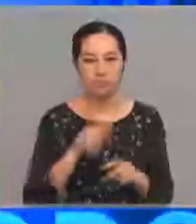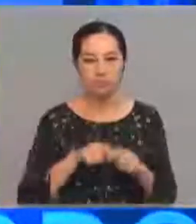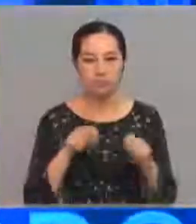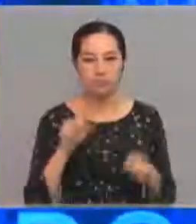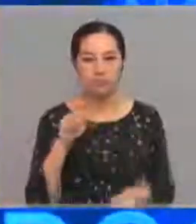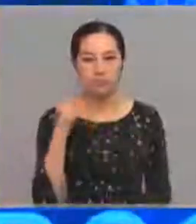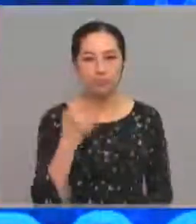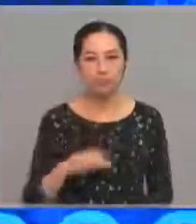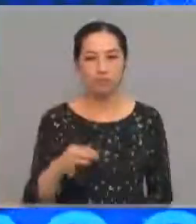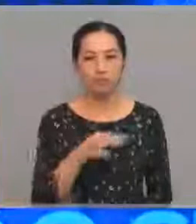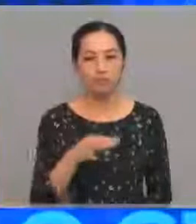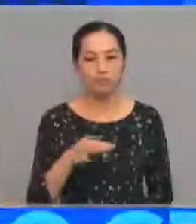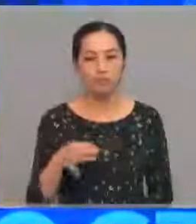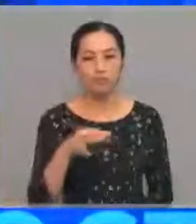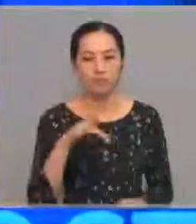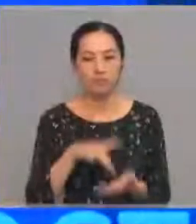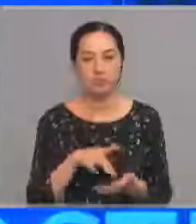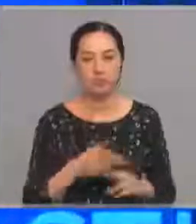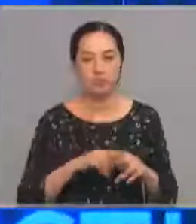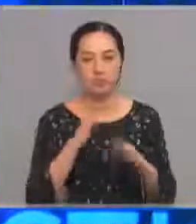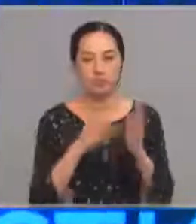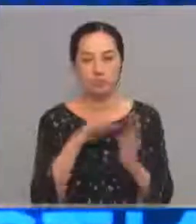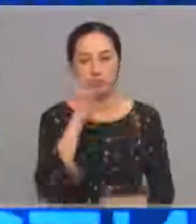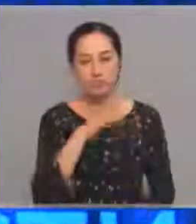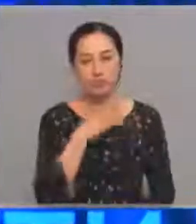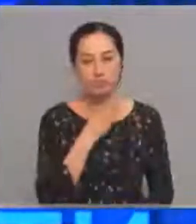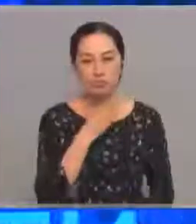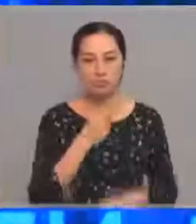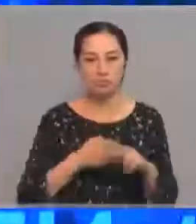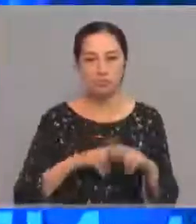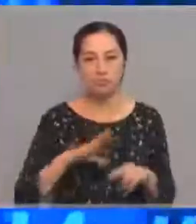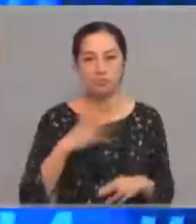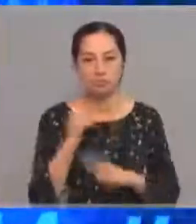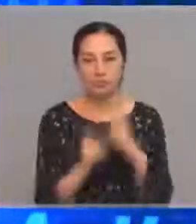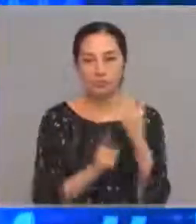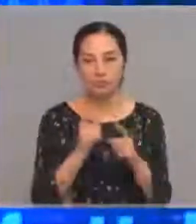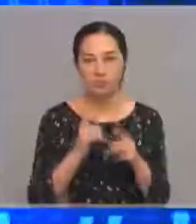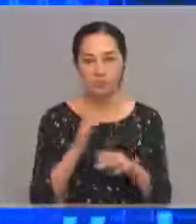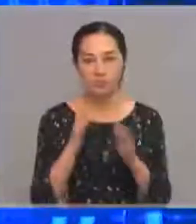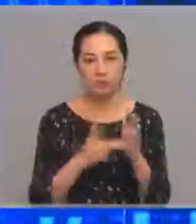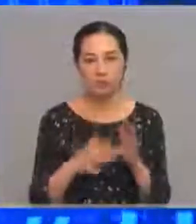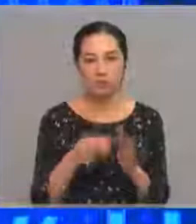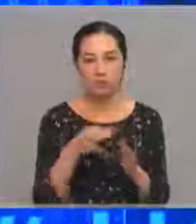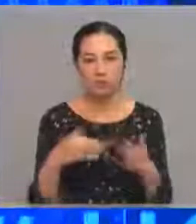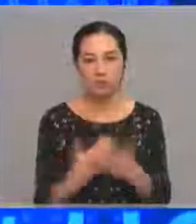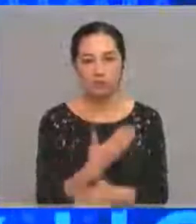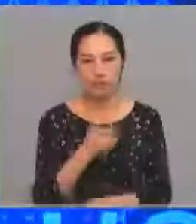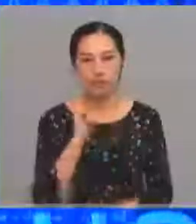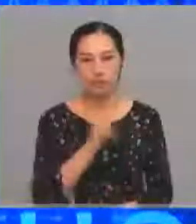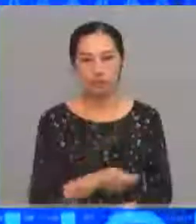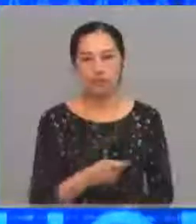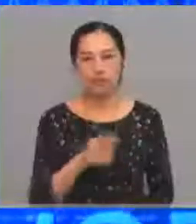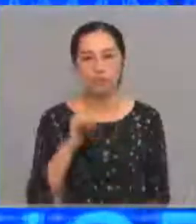Абайскую область с областным центром в городе Семей. На территории бывшей Жезказганской области было предложено